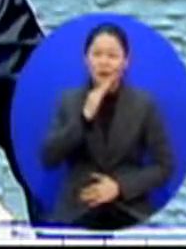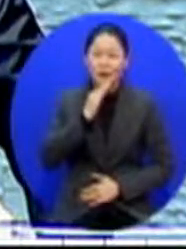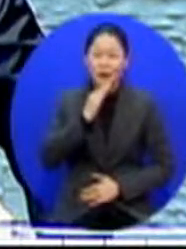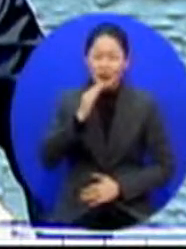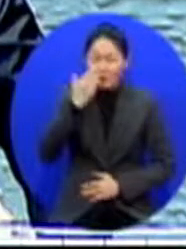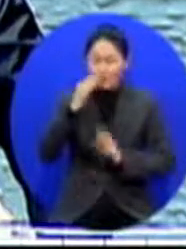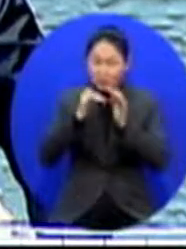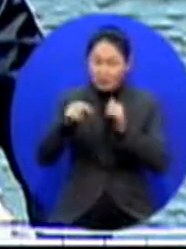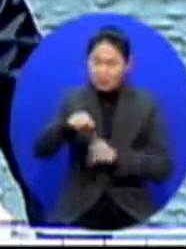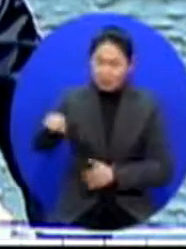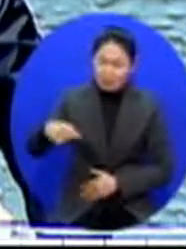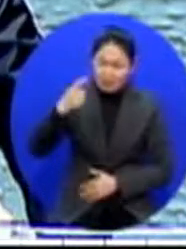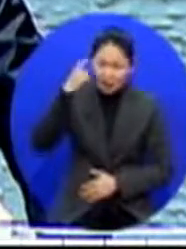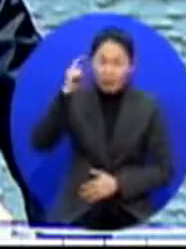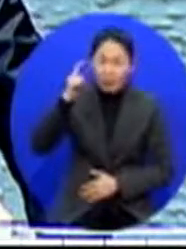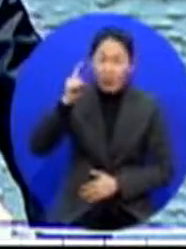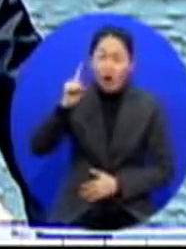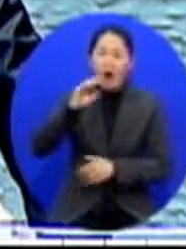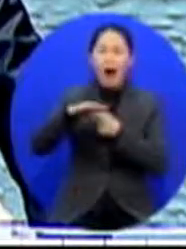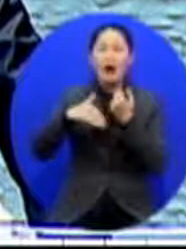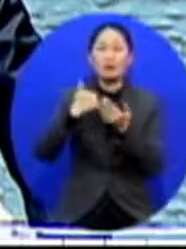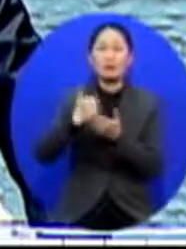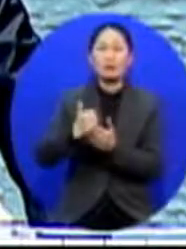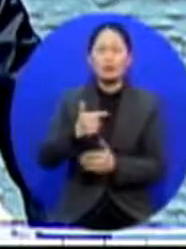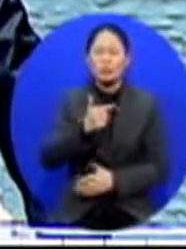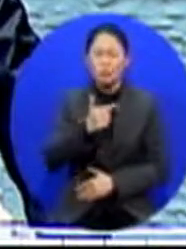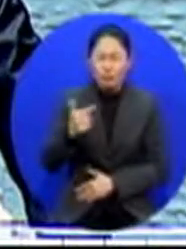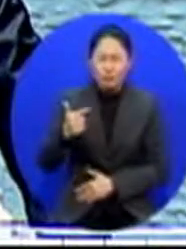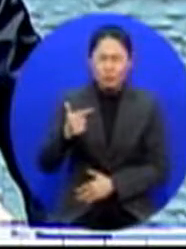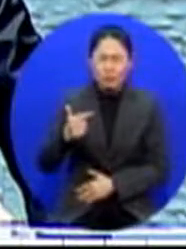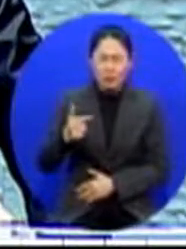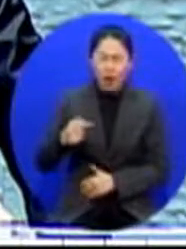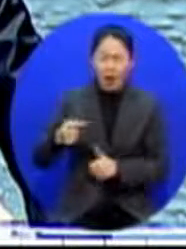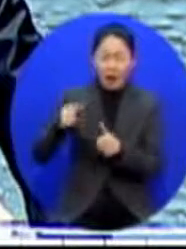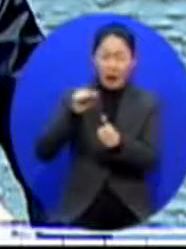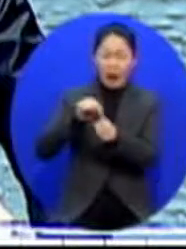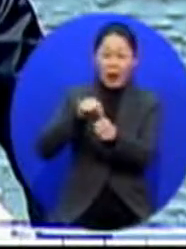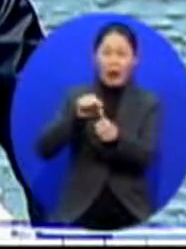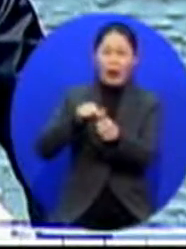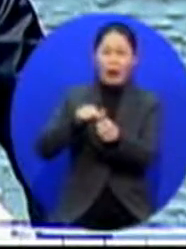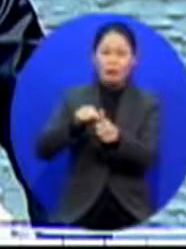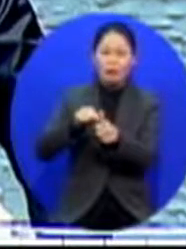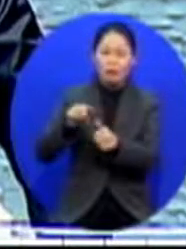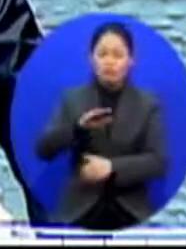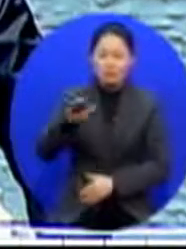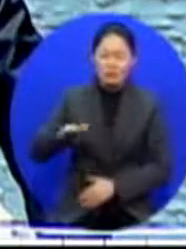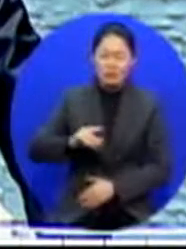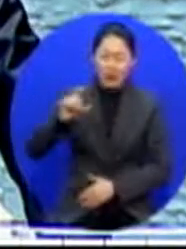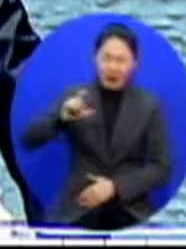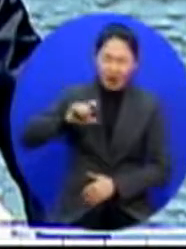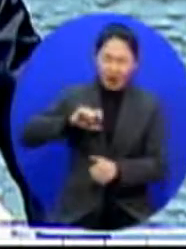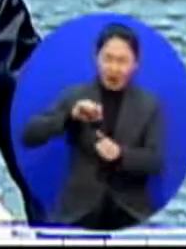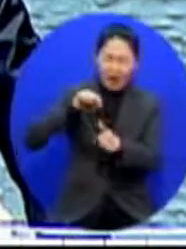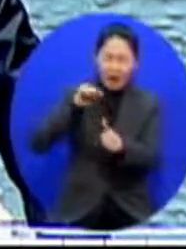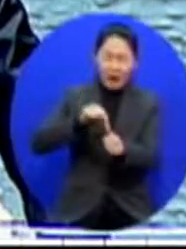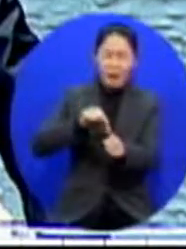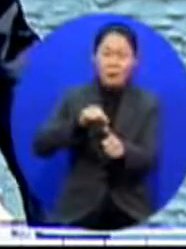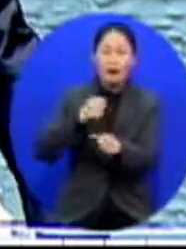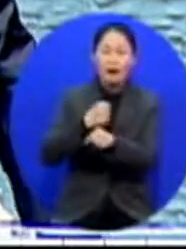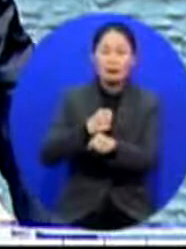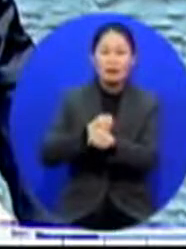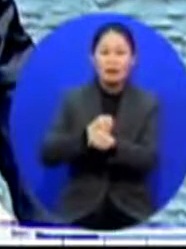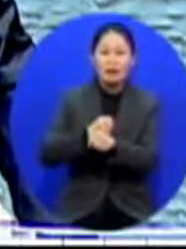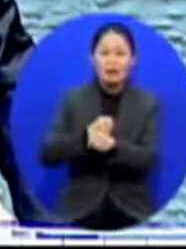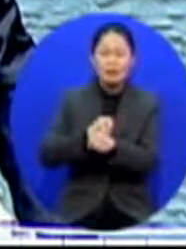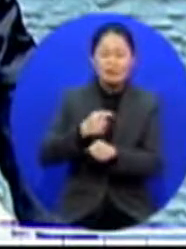백성들이 생각하기에는 하나님이 너무 뭐 재촉한다 너무 우리를 강압적으로 몰아붙인다 아마